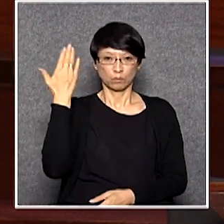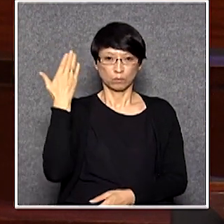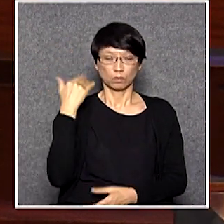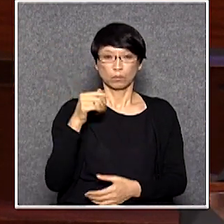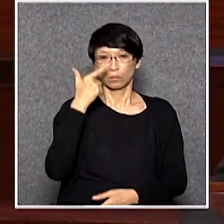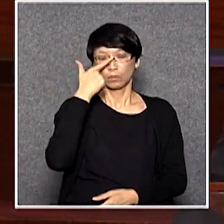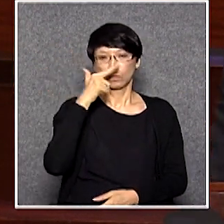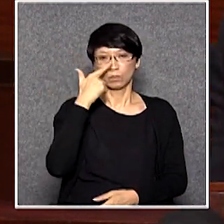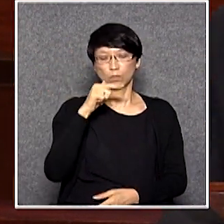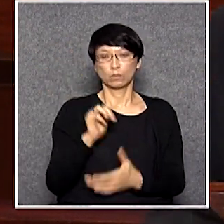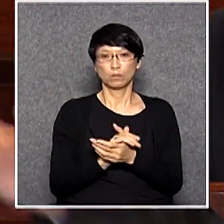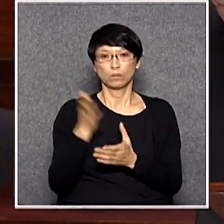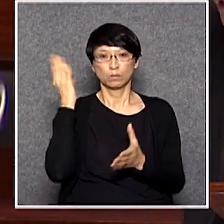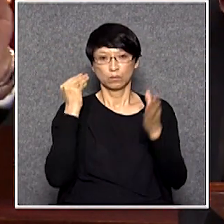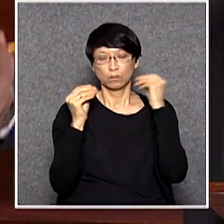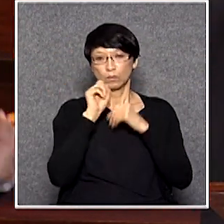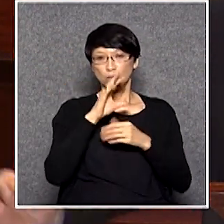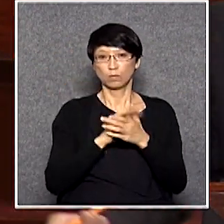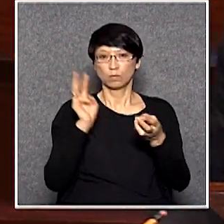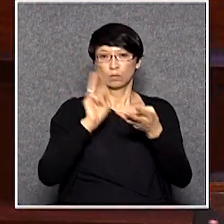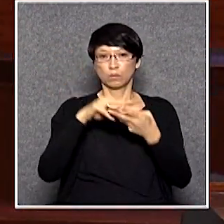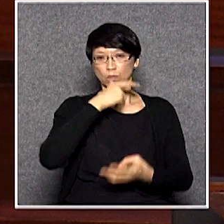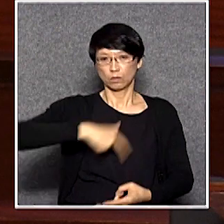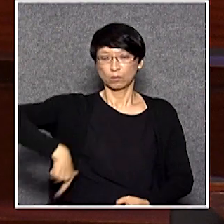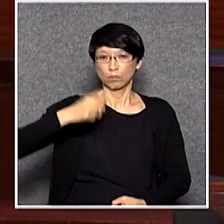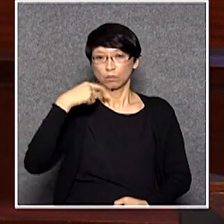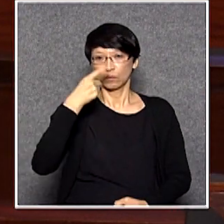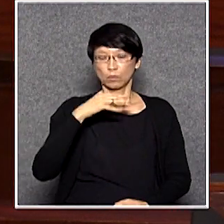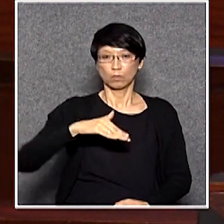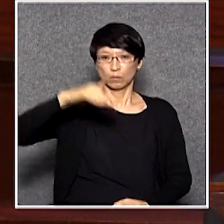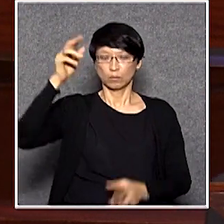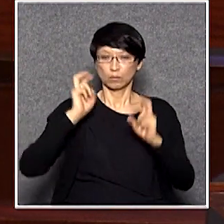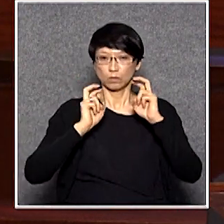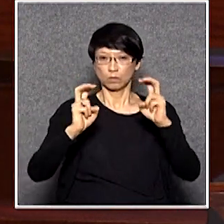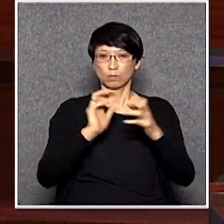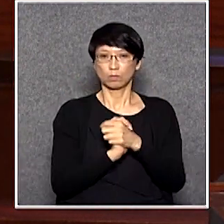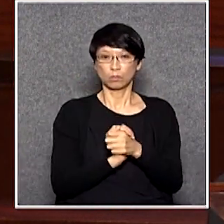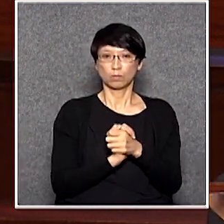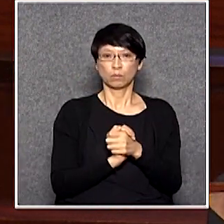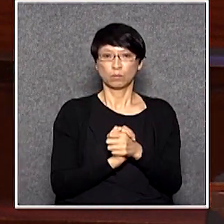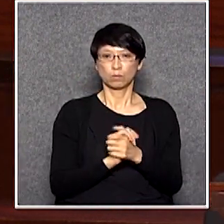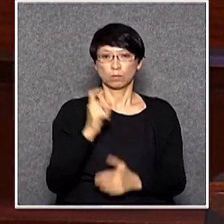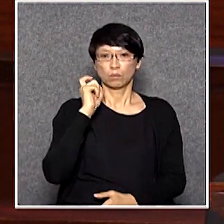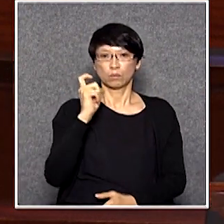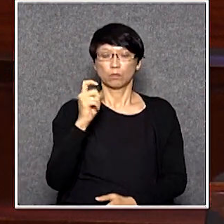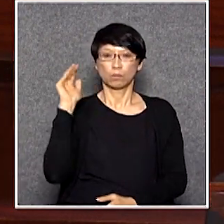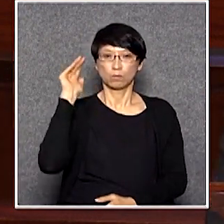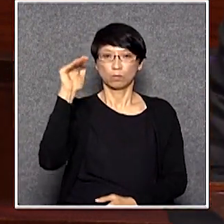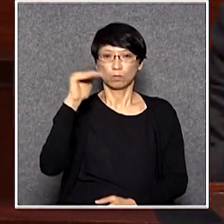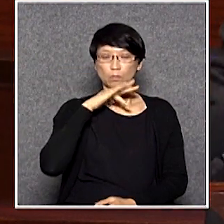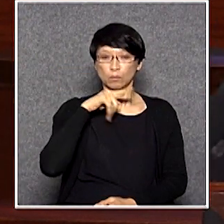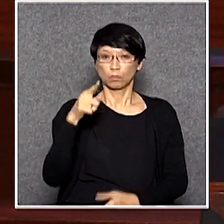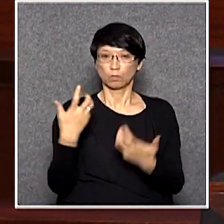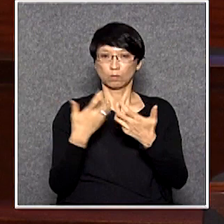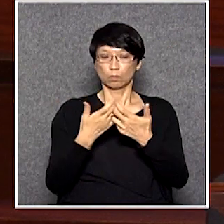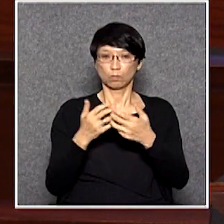消息又是田北辰說的，高鐵的造價將會去到900億。喂，如果這樣計算過